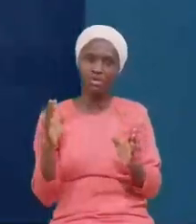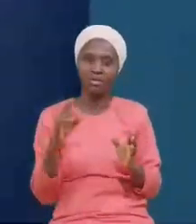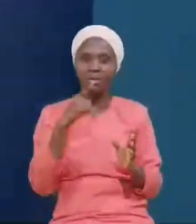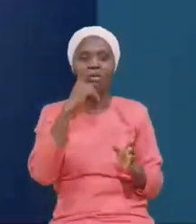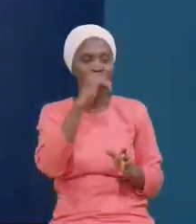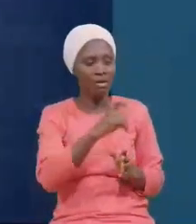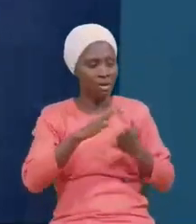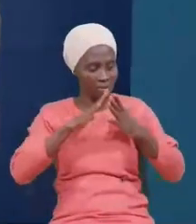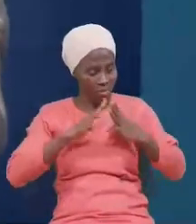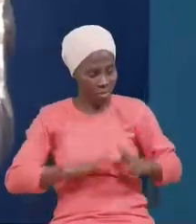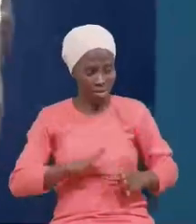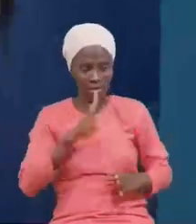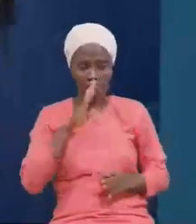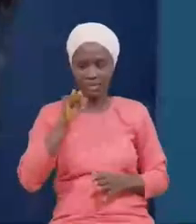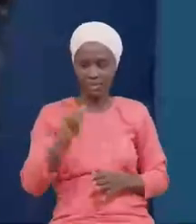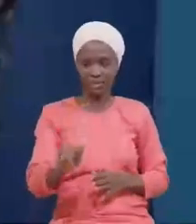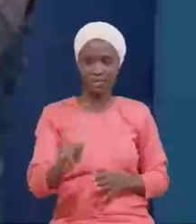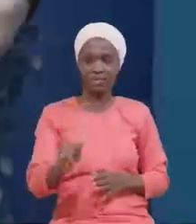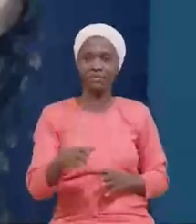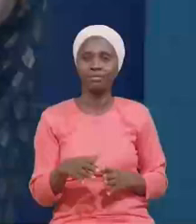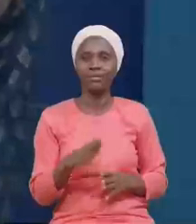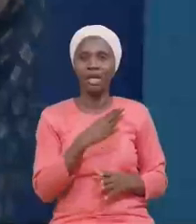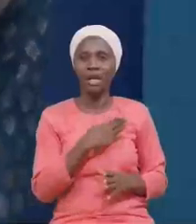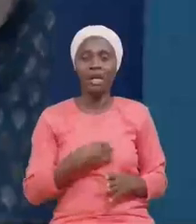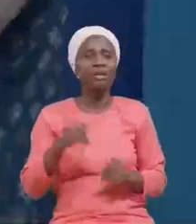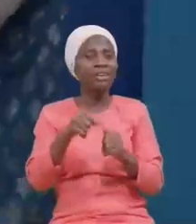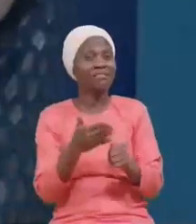Silence, tais-toi. Et tout se calme.